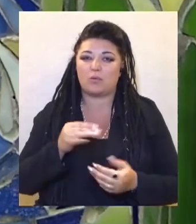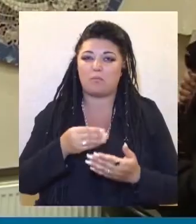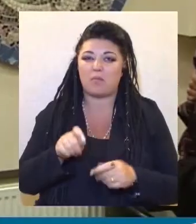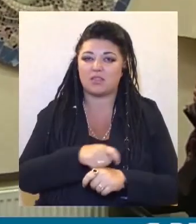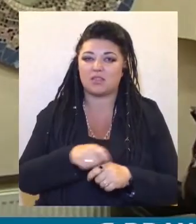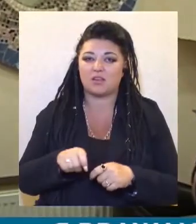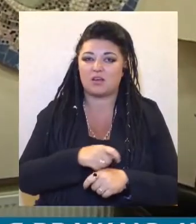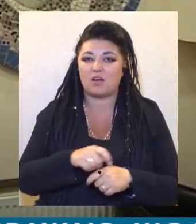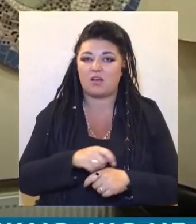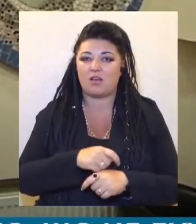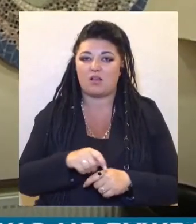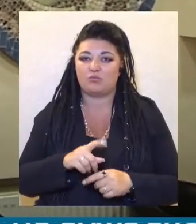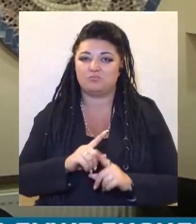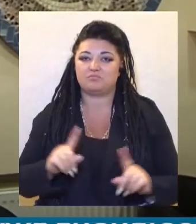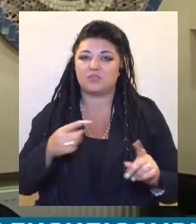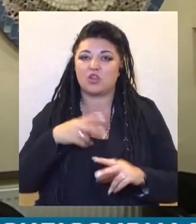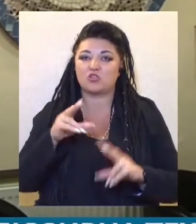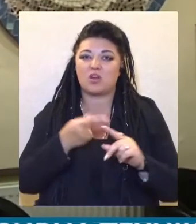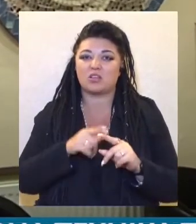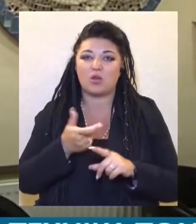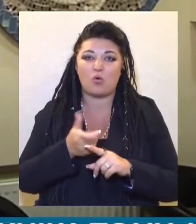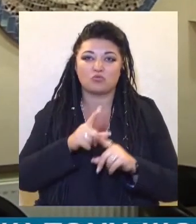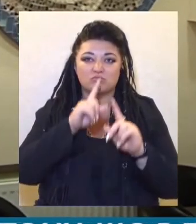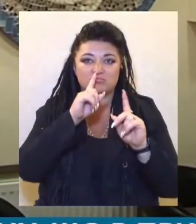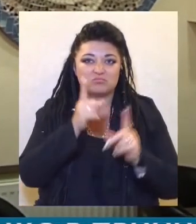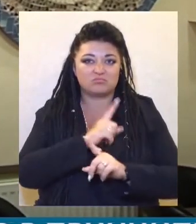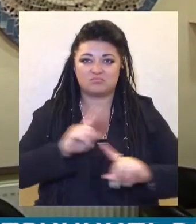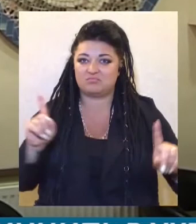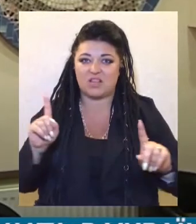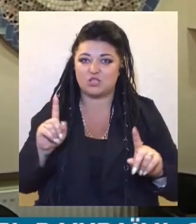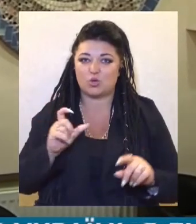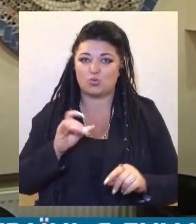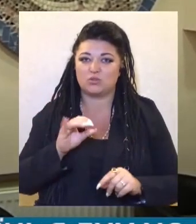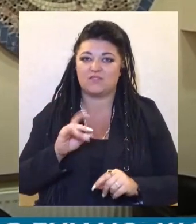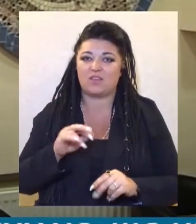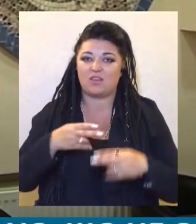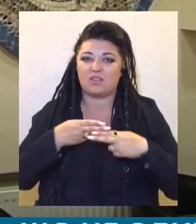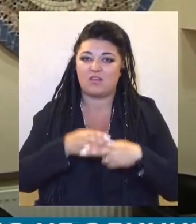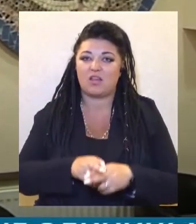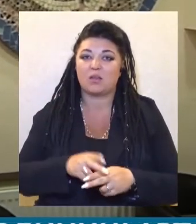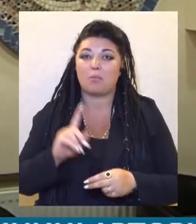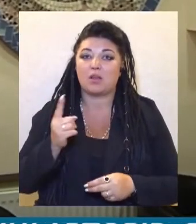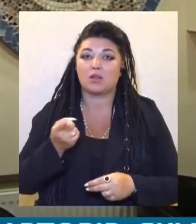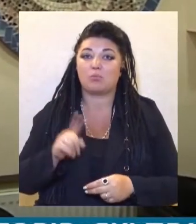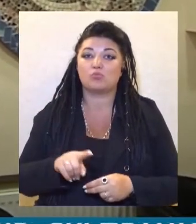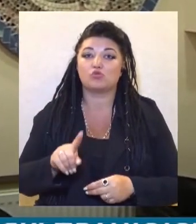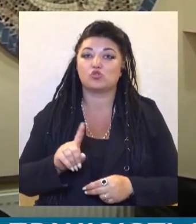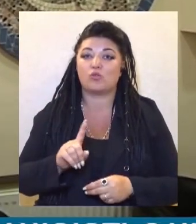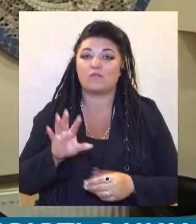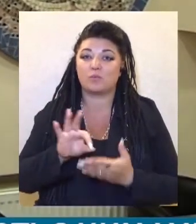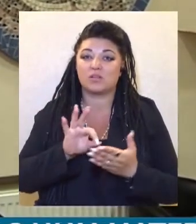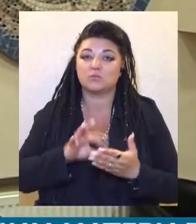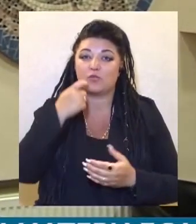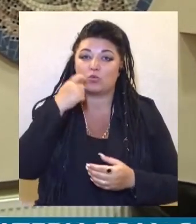одна одній. Я вважаю, що це дуже ексклюзивна техніка, тому що, в принципі, в Україні, я думаю, що це